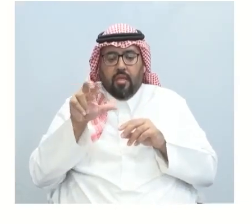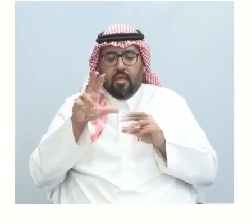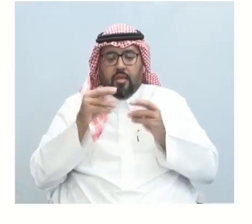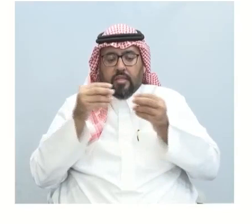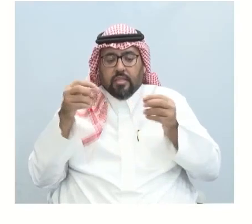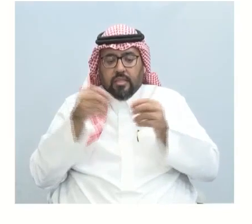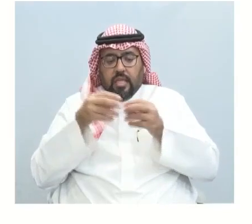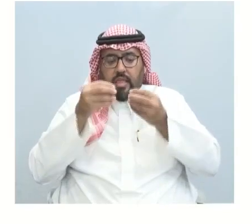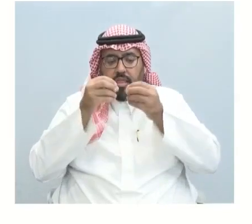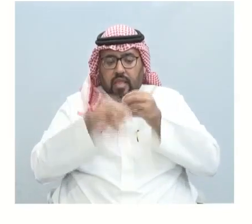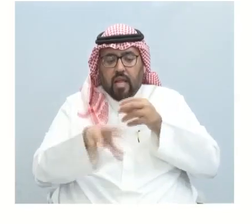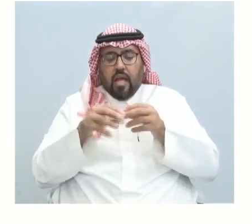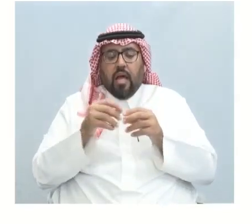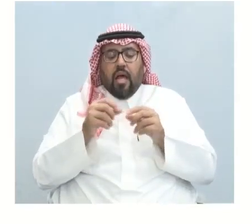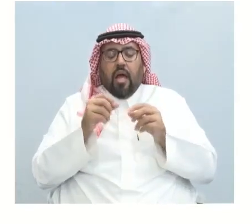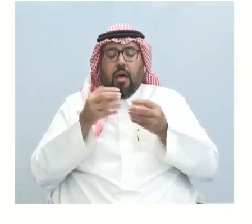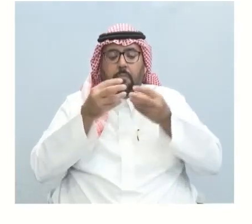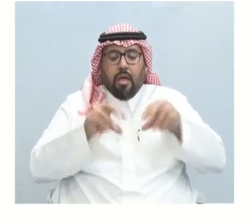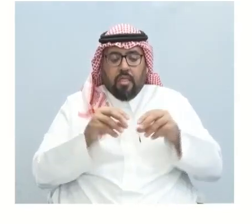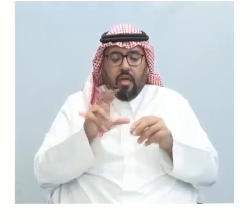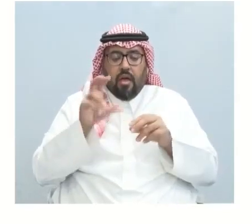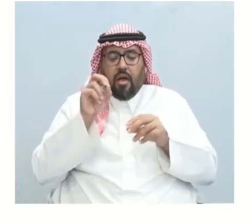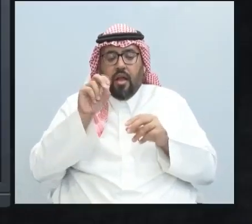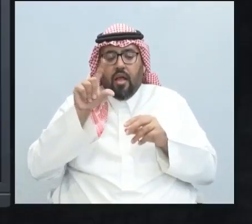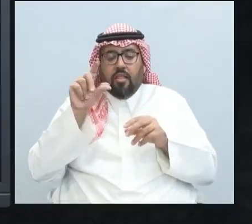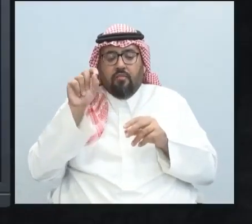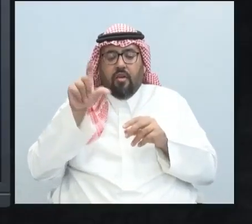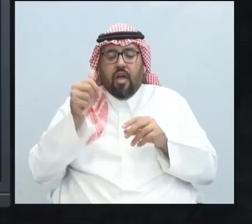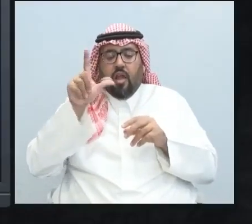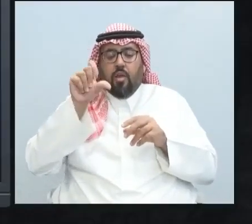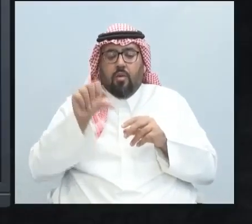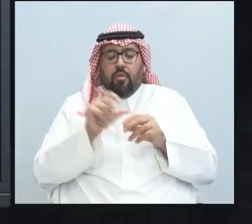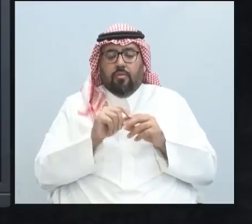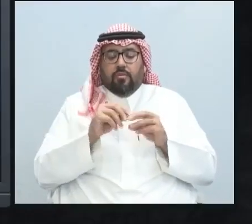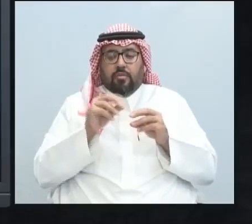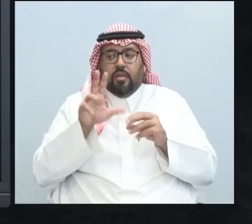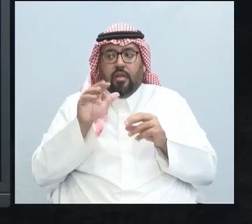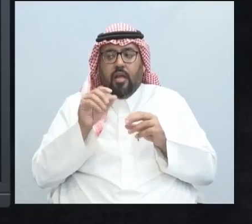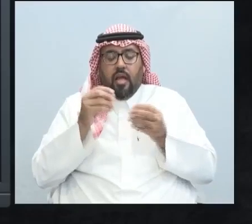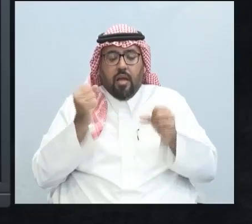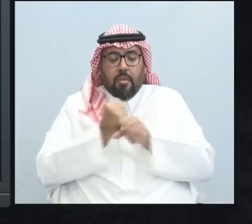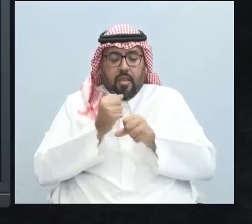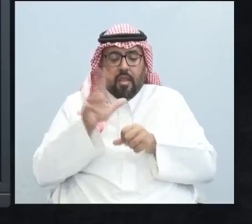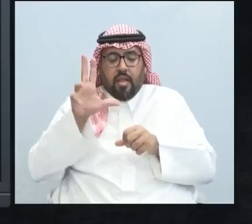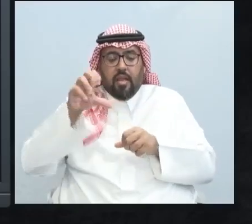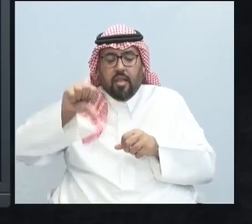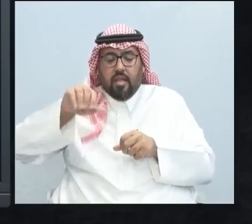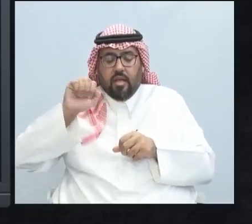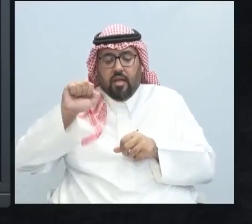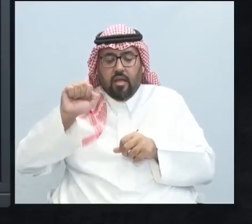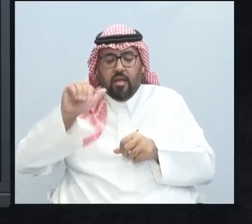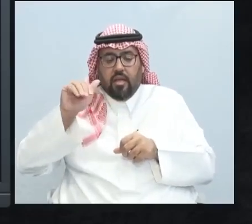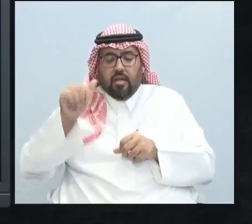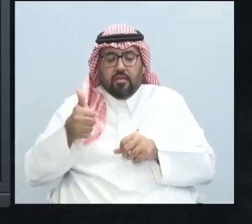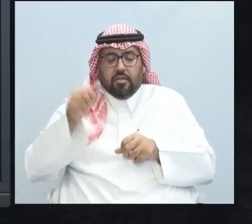اطلاق هذه البيضه هنا قناه فالوب هنا المنطقه التي تحدث فيها عمليه الاخصاب اذا من اهم الاسئله قد ترد الينا